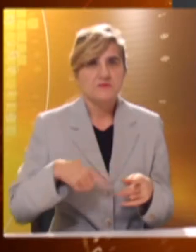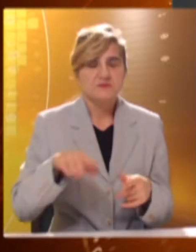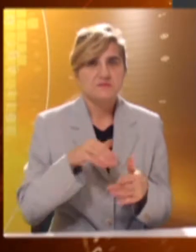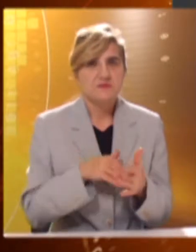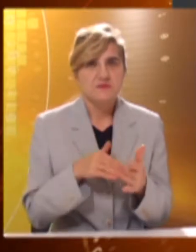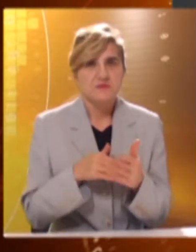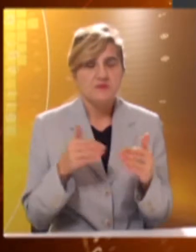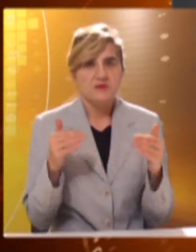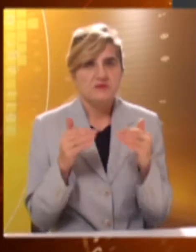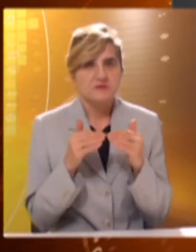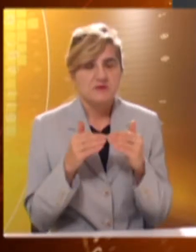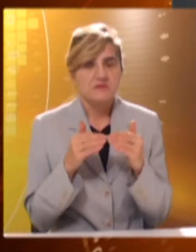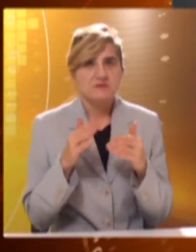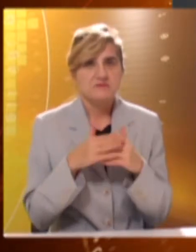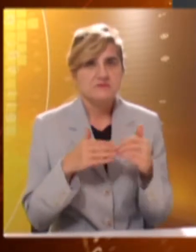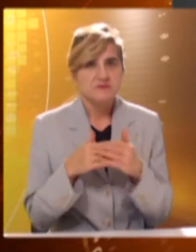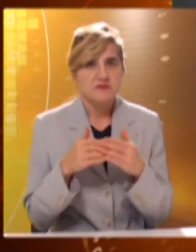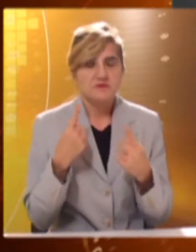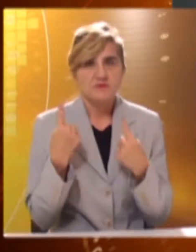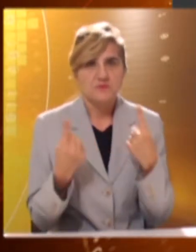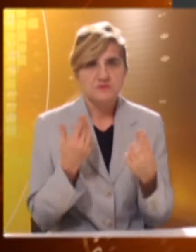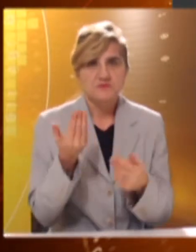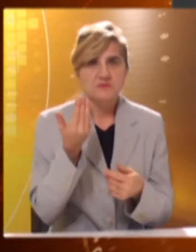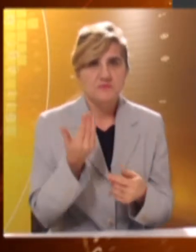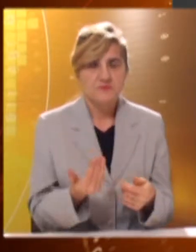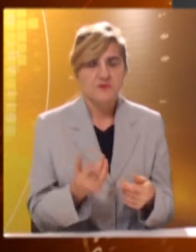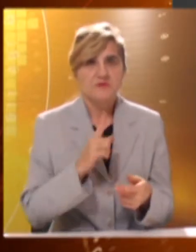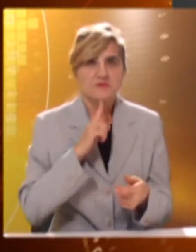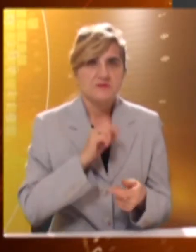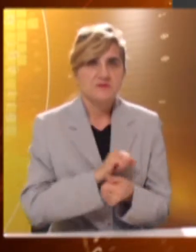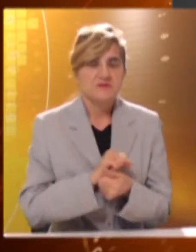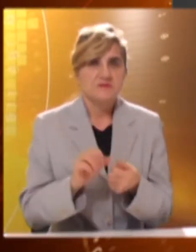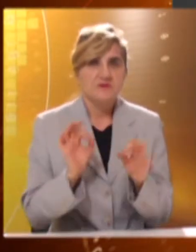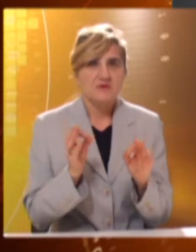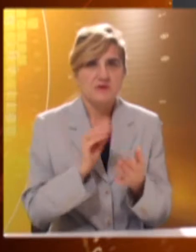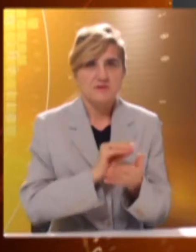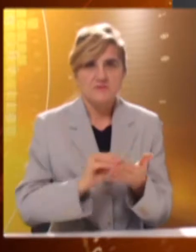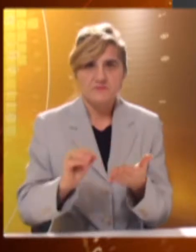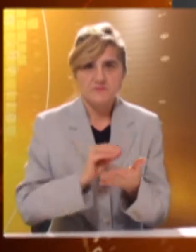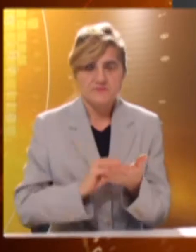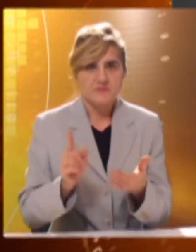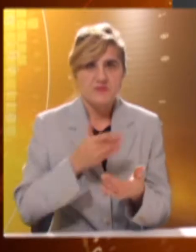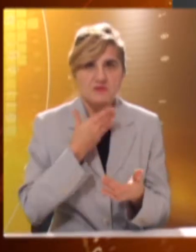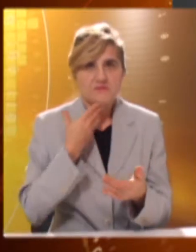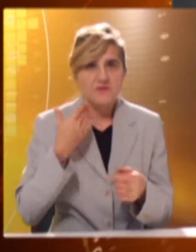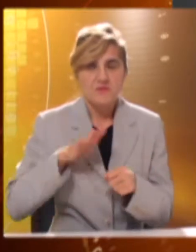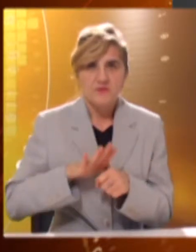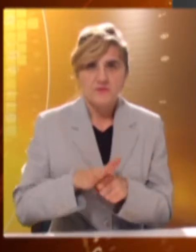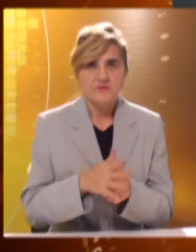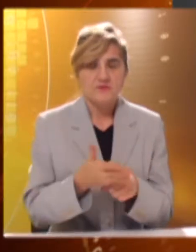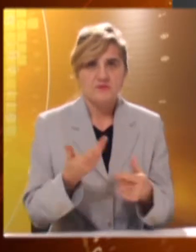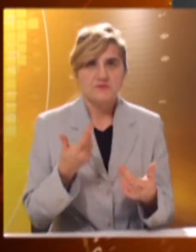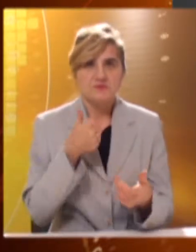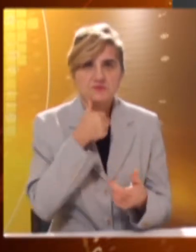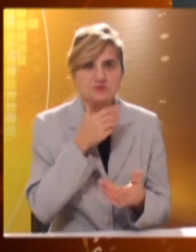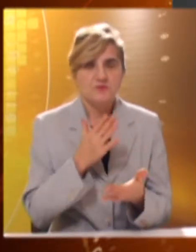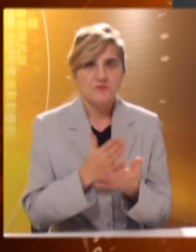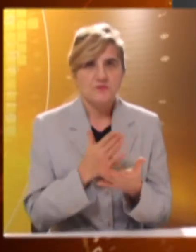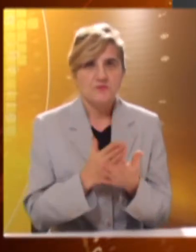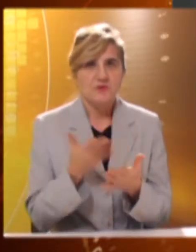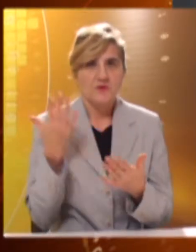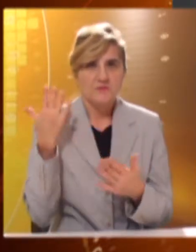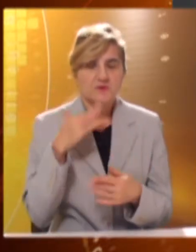zadovoljnog zaposlenog, bez redovnih primanja, bez kvalitetnih uslova rada, bez odsustva bilo kojih oblika ugnjetavanja ili svega onoga što se